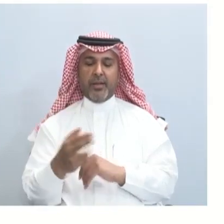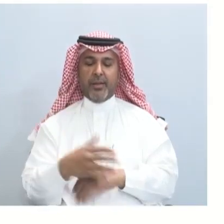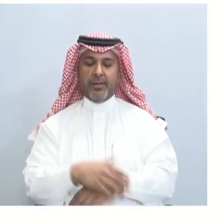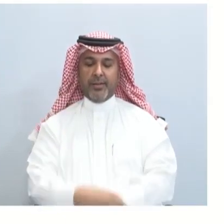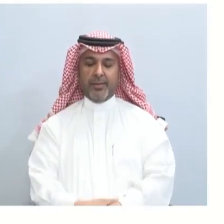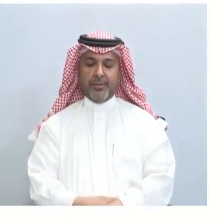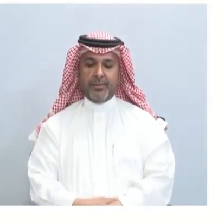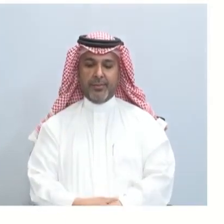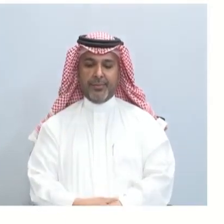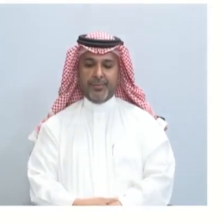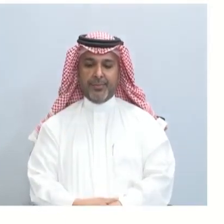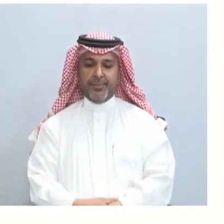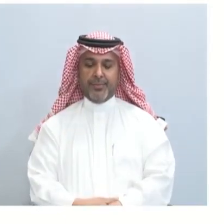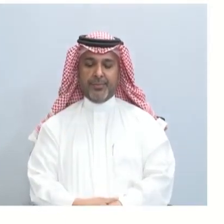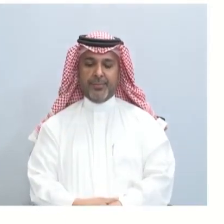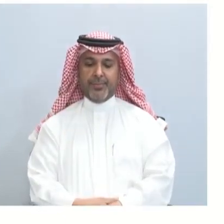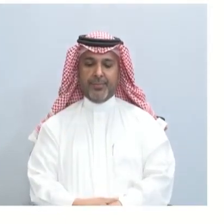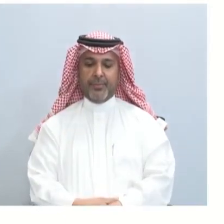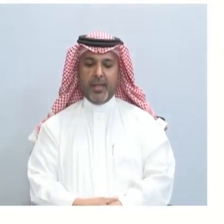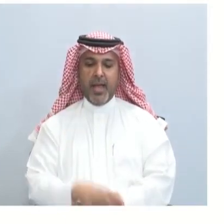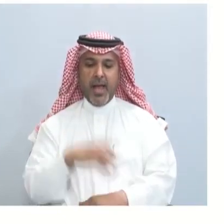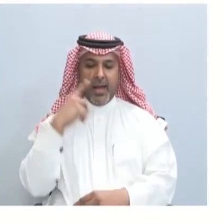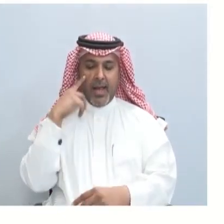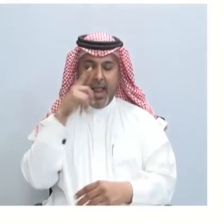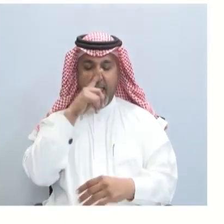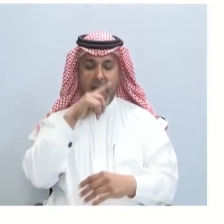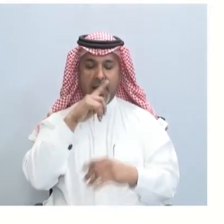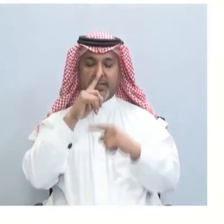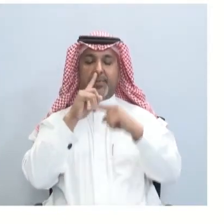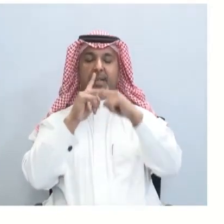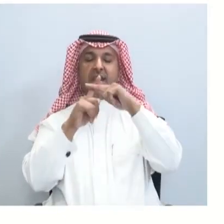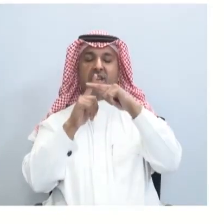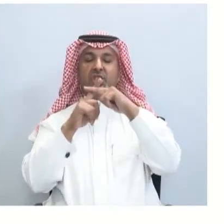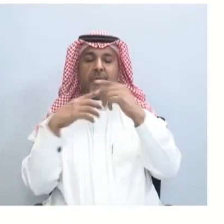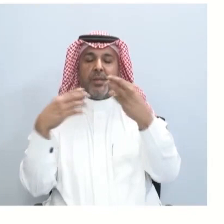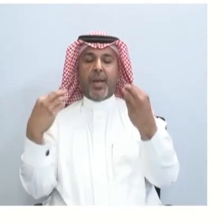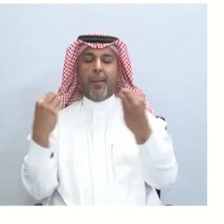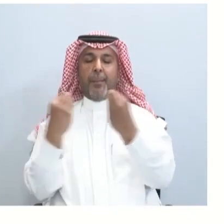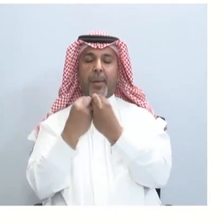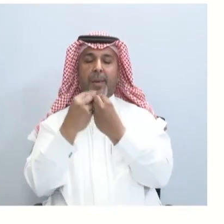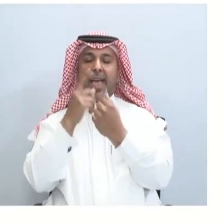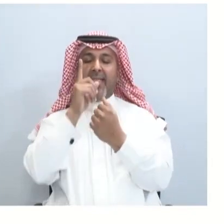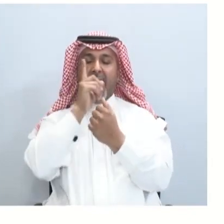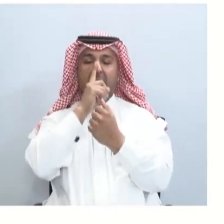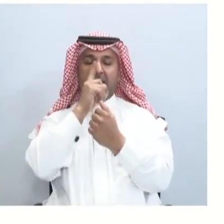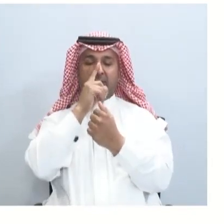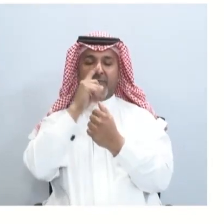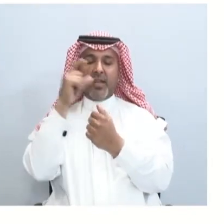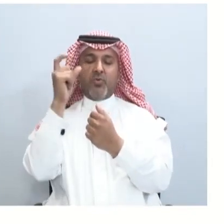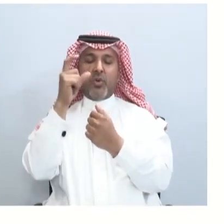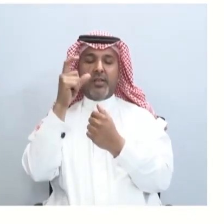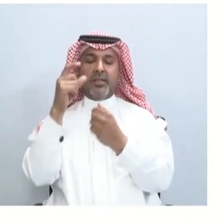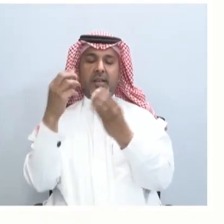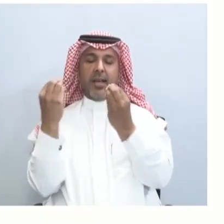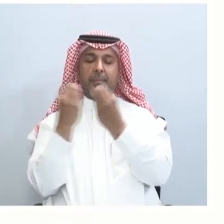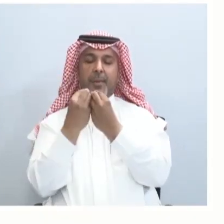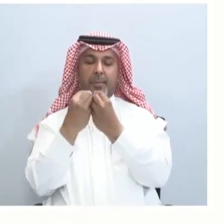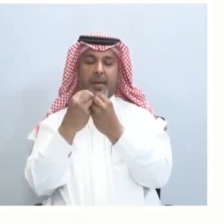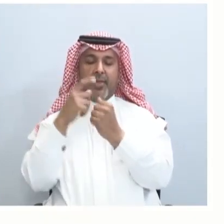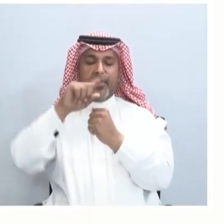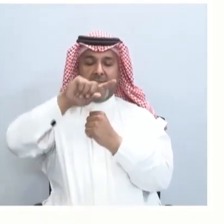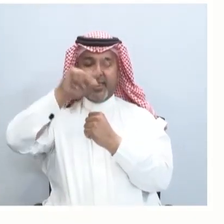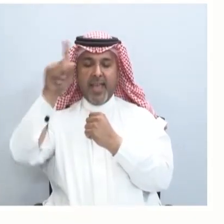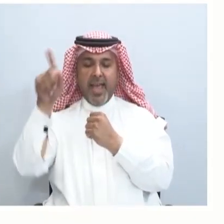مربع فاجابته صحيحه الان لايجاد مساحه الشكل كاملا الشكل المركب